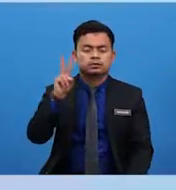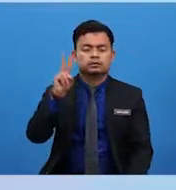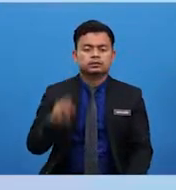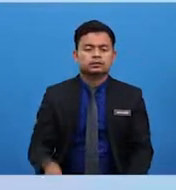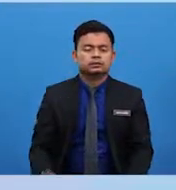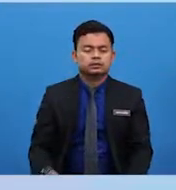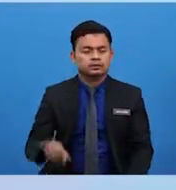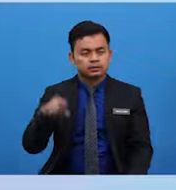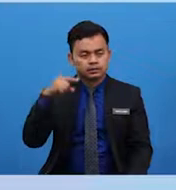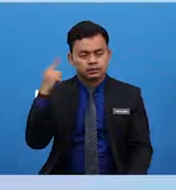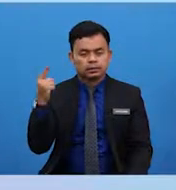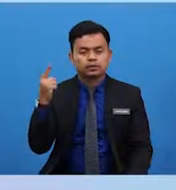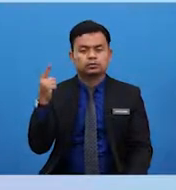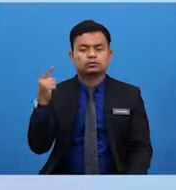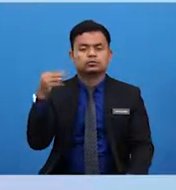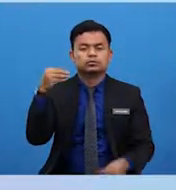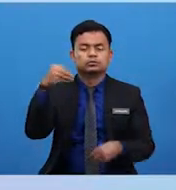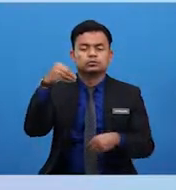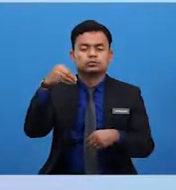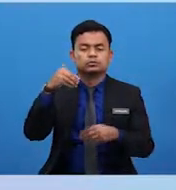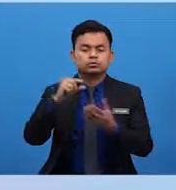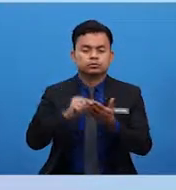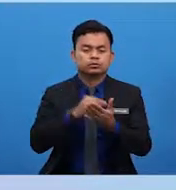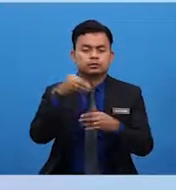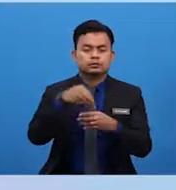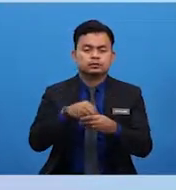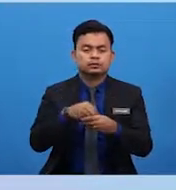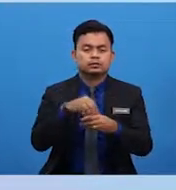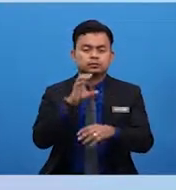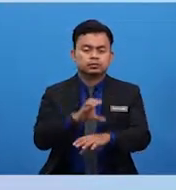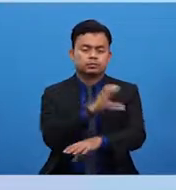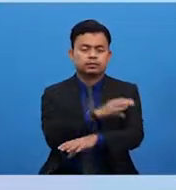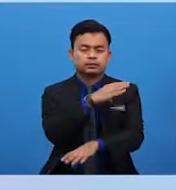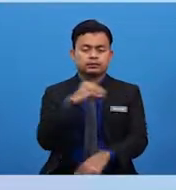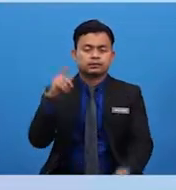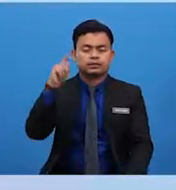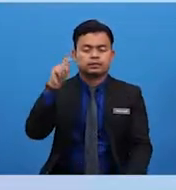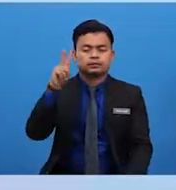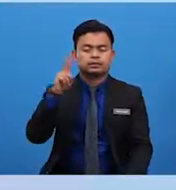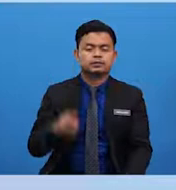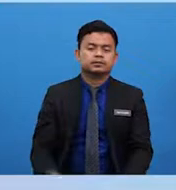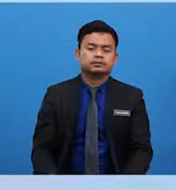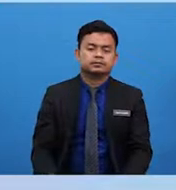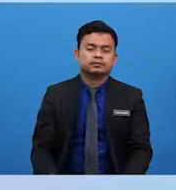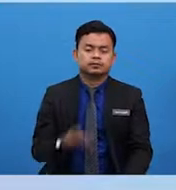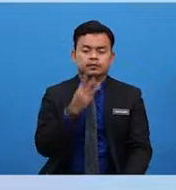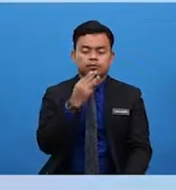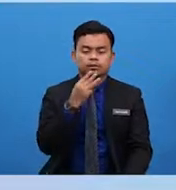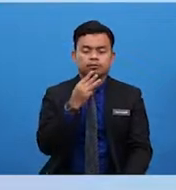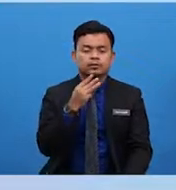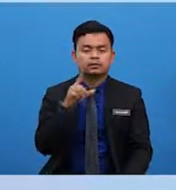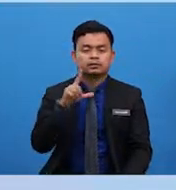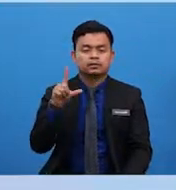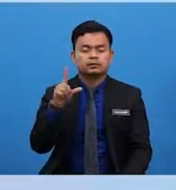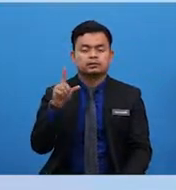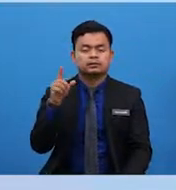television dan warnet lain-lainnya Michelle Wonosobo actively adalah seperti warna biru merah dan